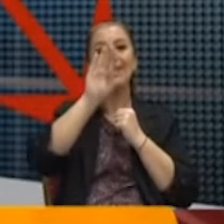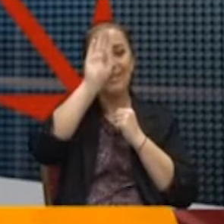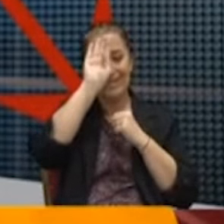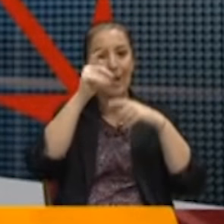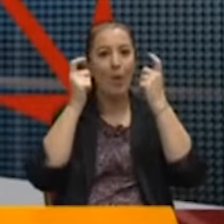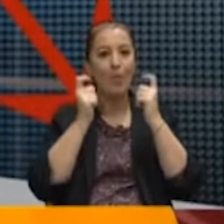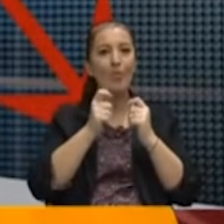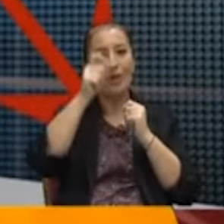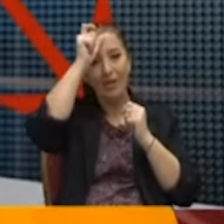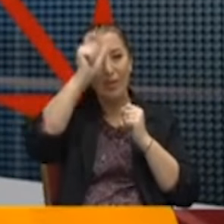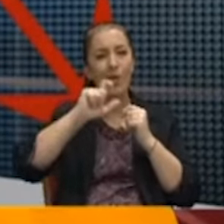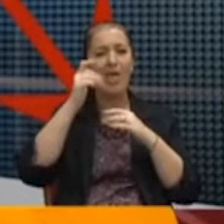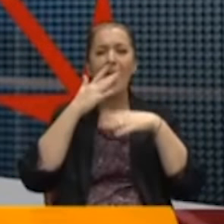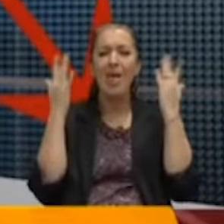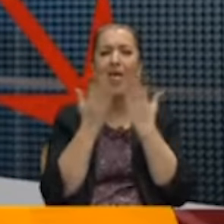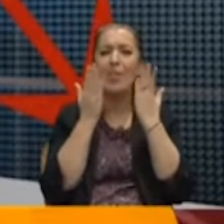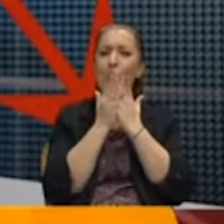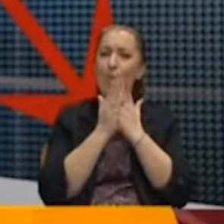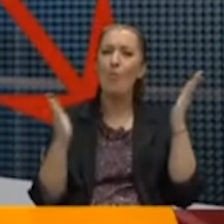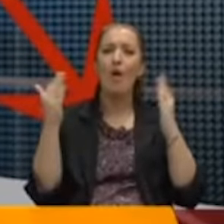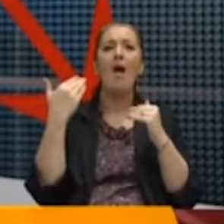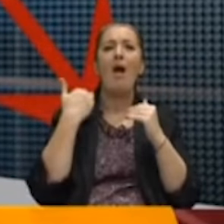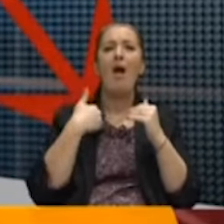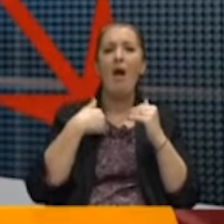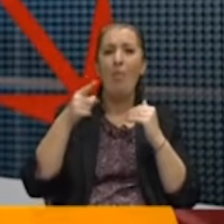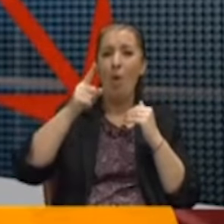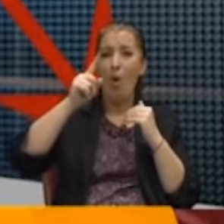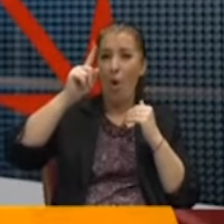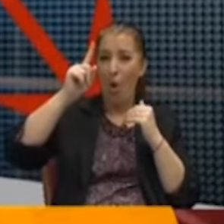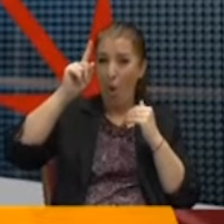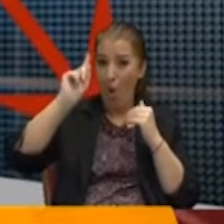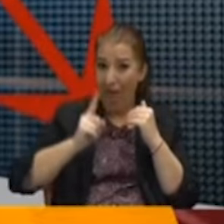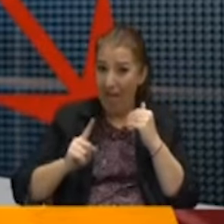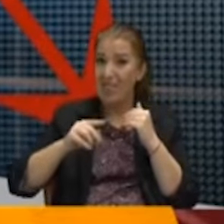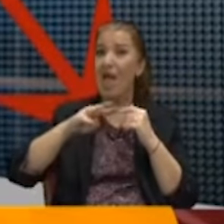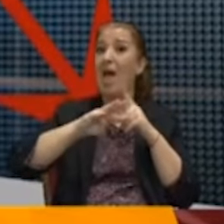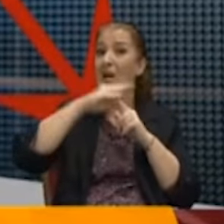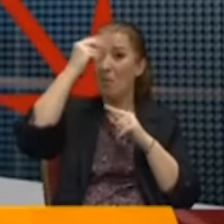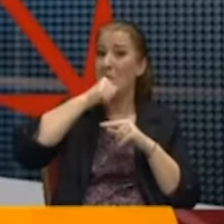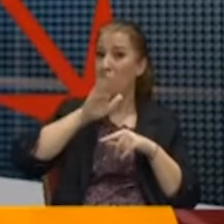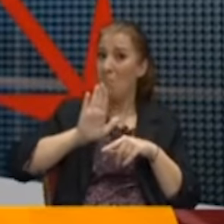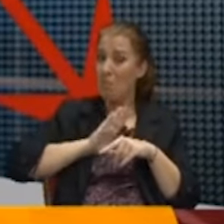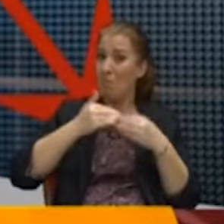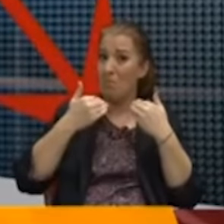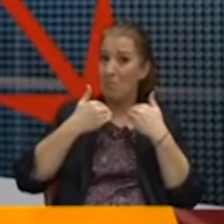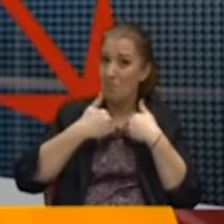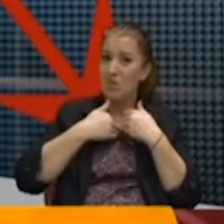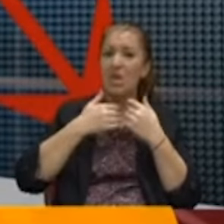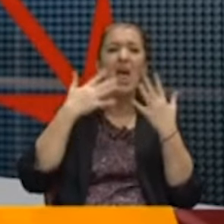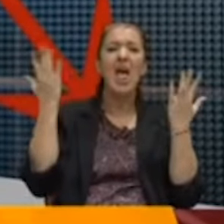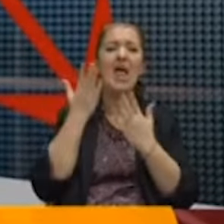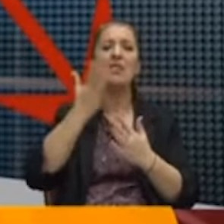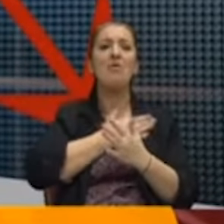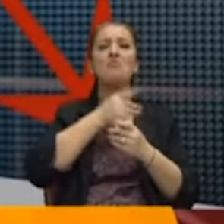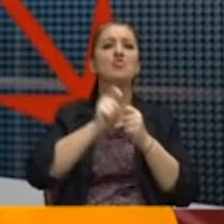İstanbul'un Türkiye'nin en büyük kamu kurumunu yöneten Ekrem İmamoğlu'nun safi ön plandaki işidir. Bunu da